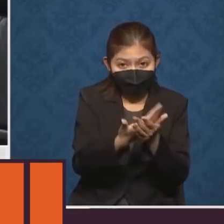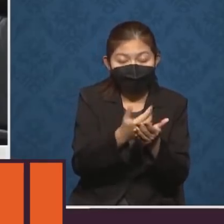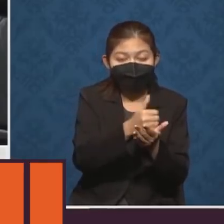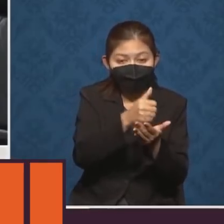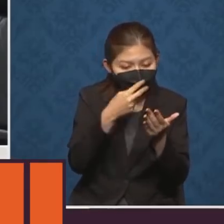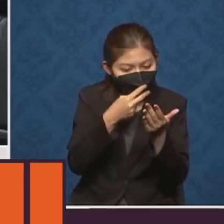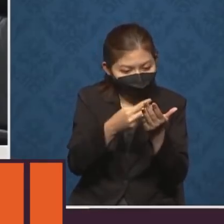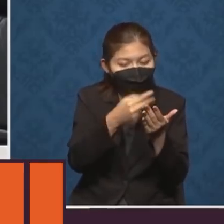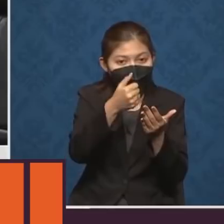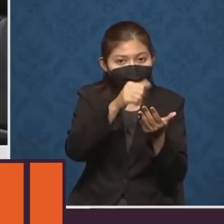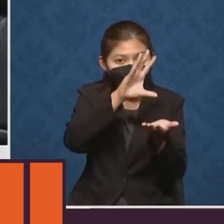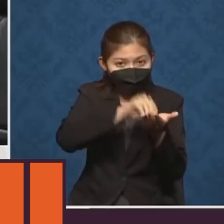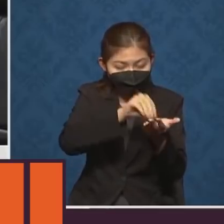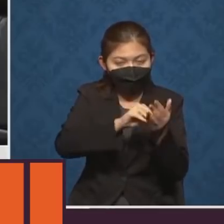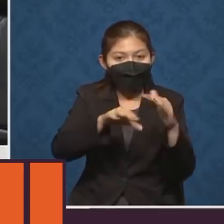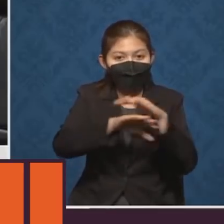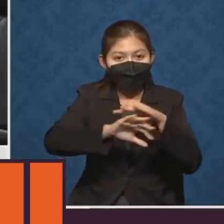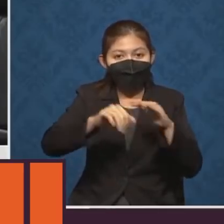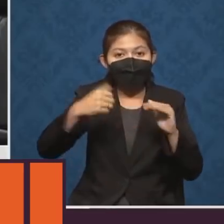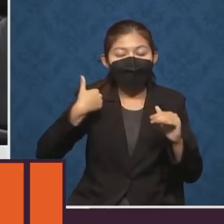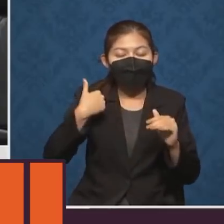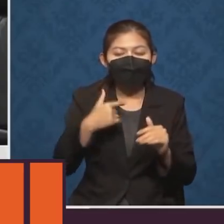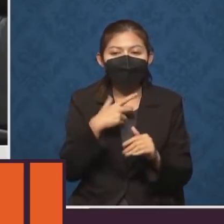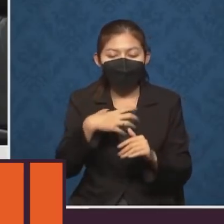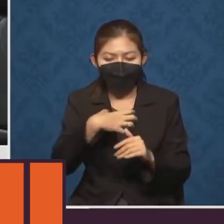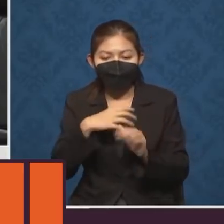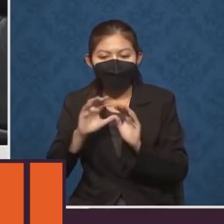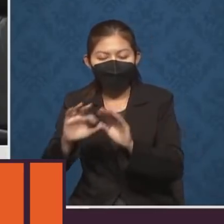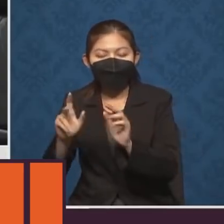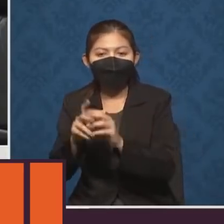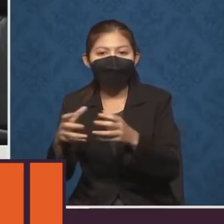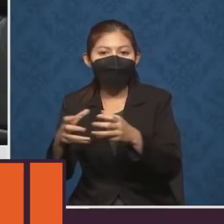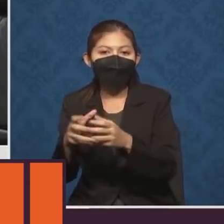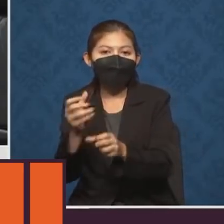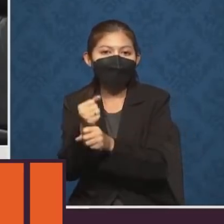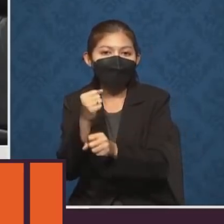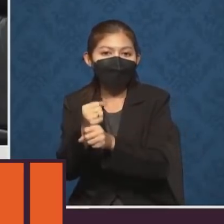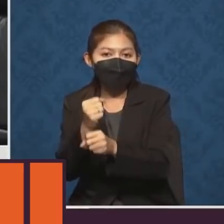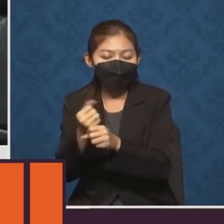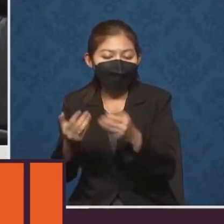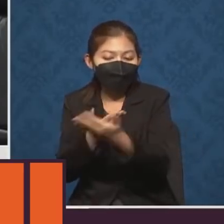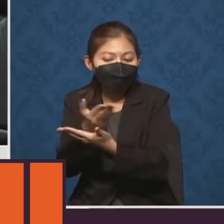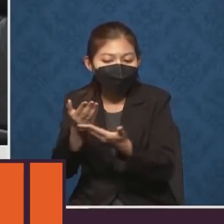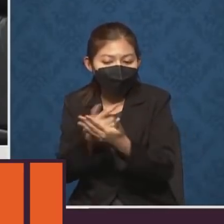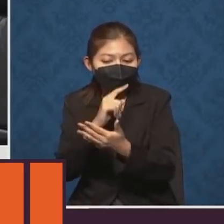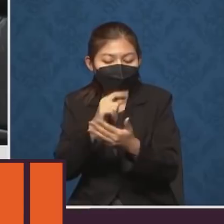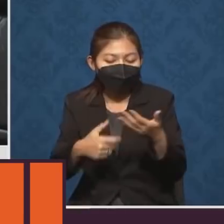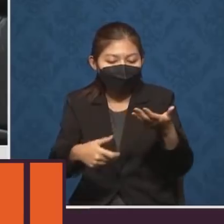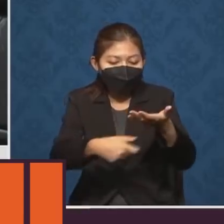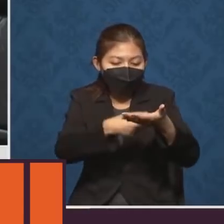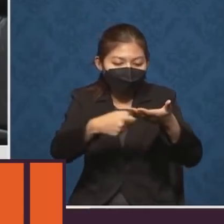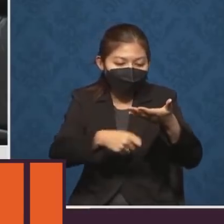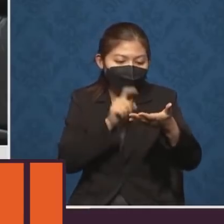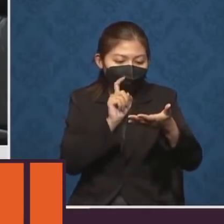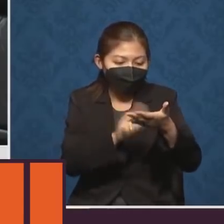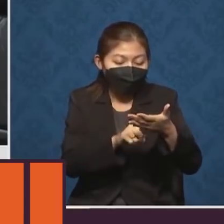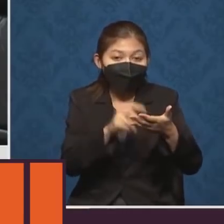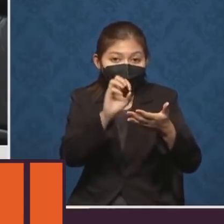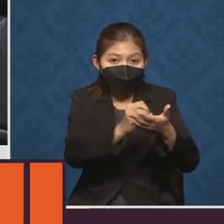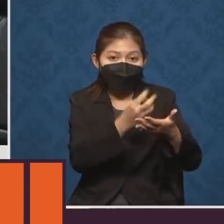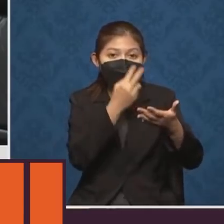จะจัดชนะให้ทางคณะทำงานเนี่ยลองพิจารณาดูนะครับแล้วก็เพิ่มเติมครับว่าในส่วนของชีวาโค้ดที่เราจะกดเข้าไปดูเนี่ย